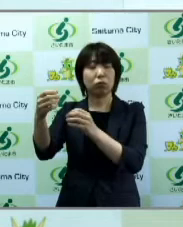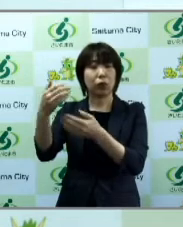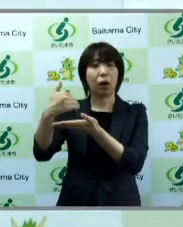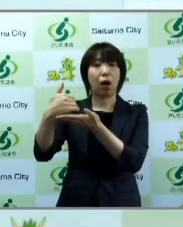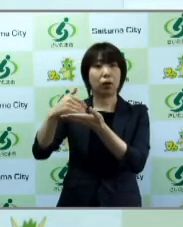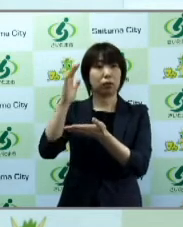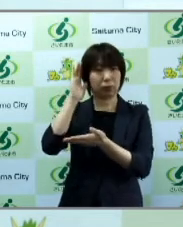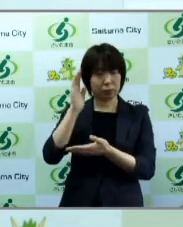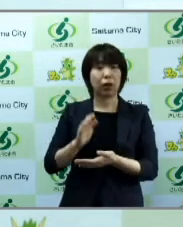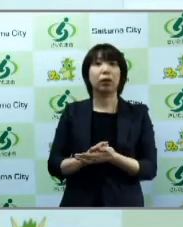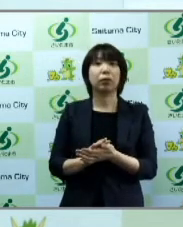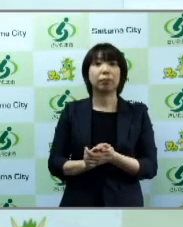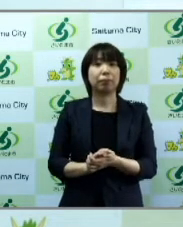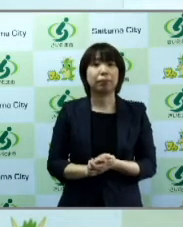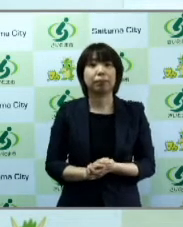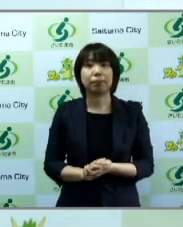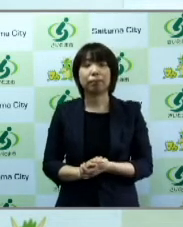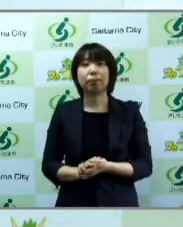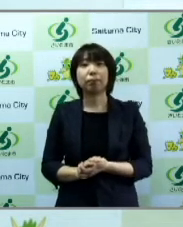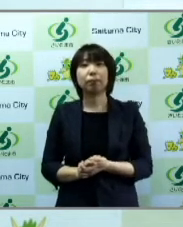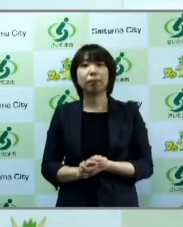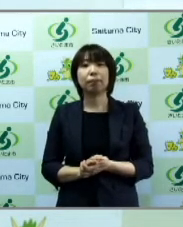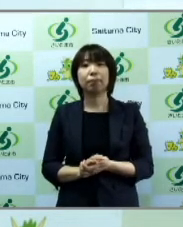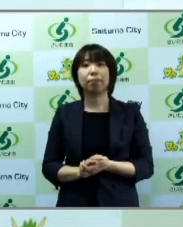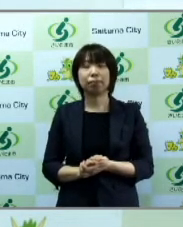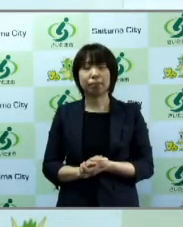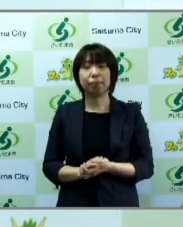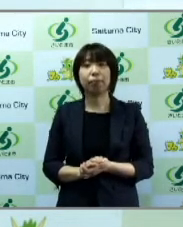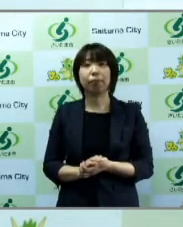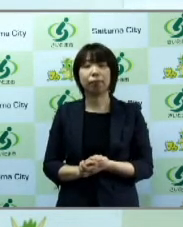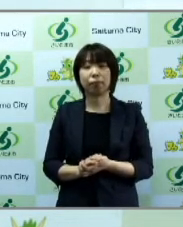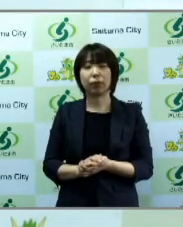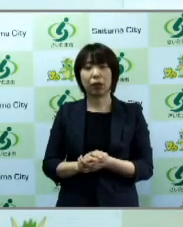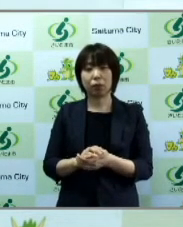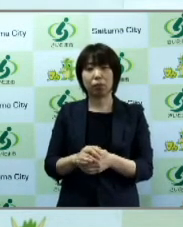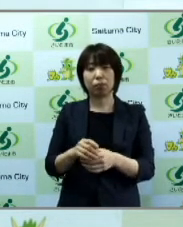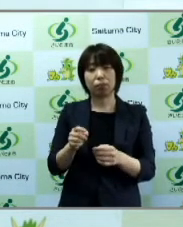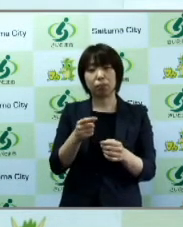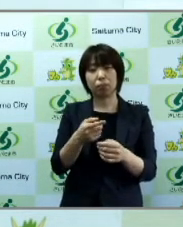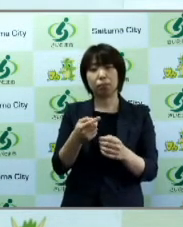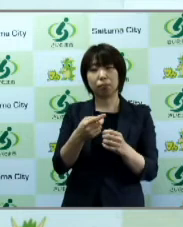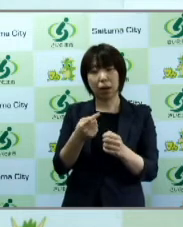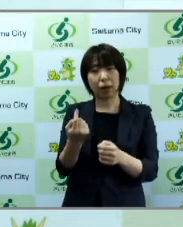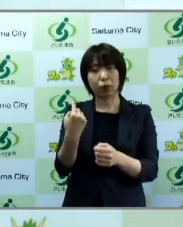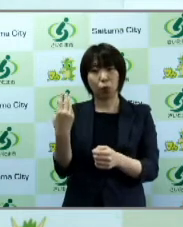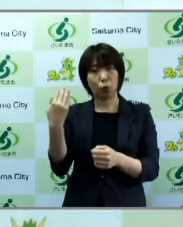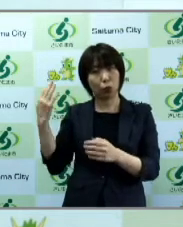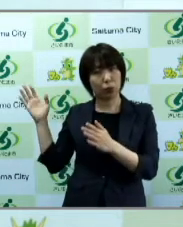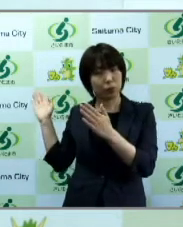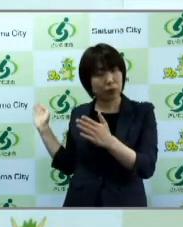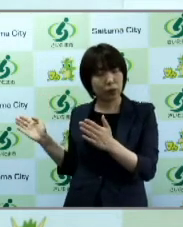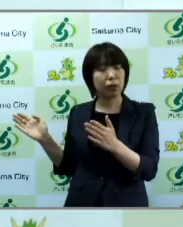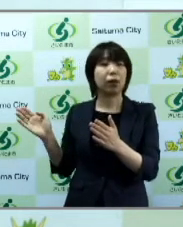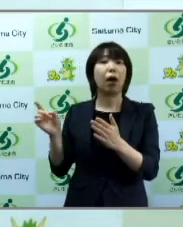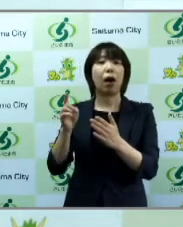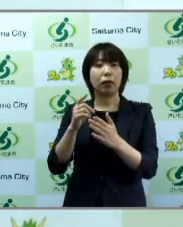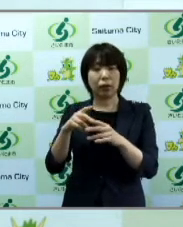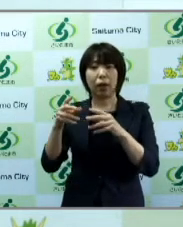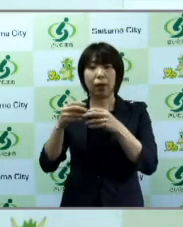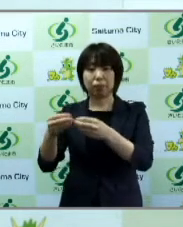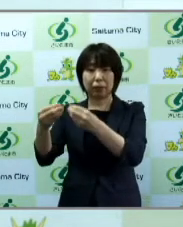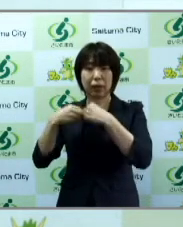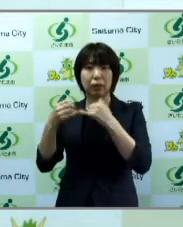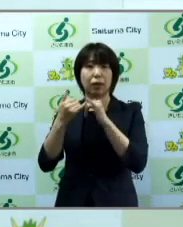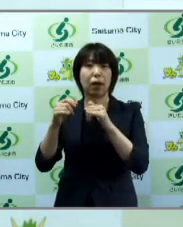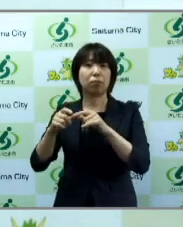というようなイメージなんですけれども、ここ数日間だいぶ感染者の方も増えてきて、保健所の方でこう疫学調査